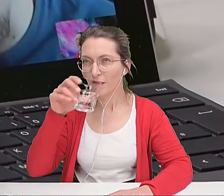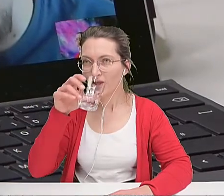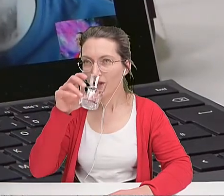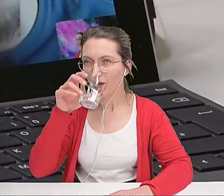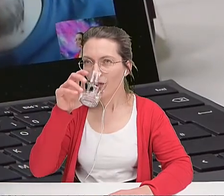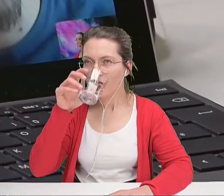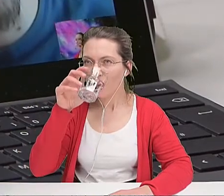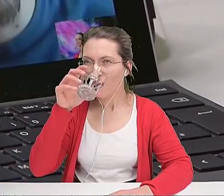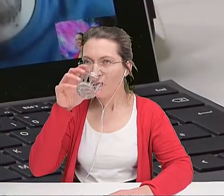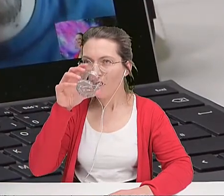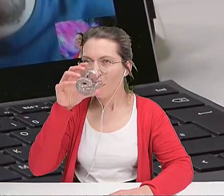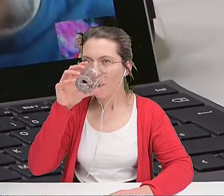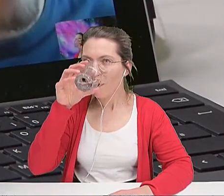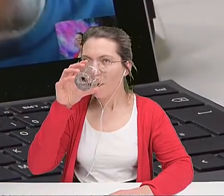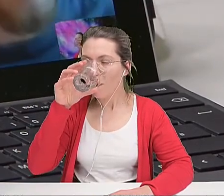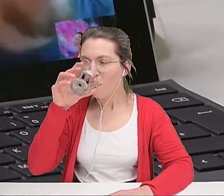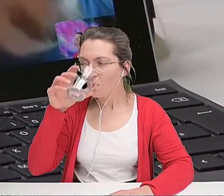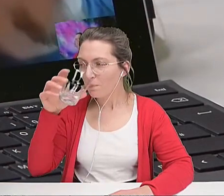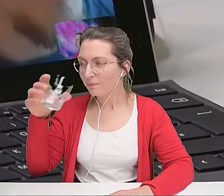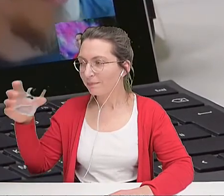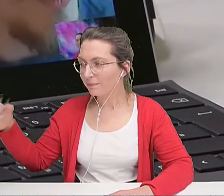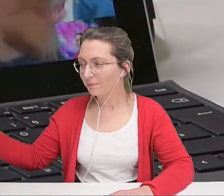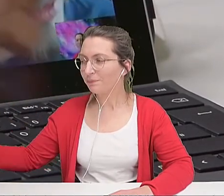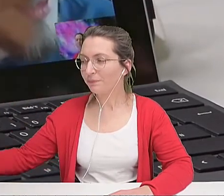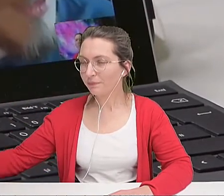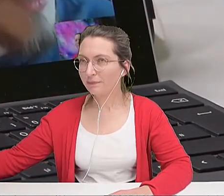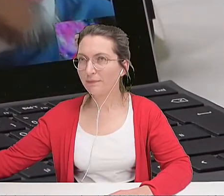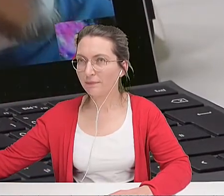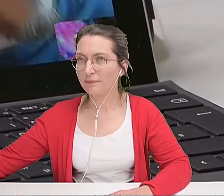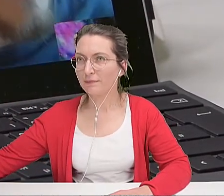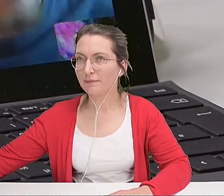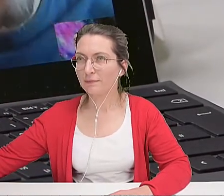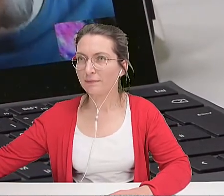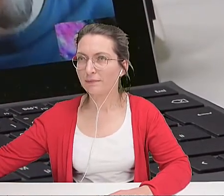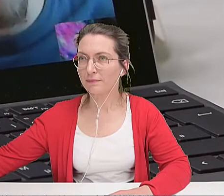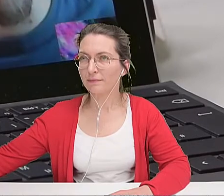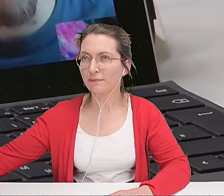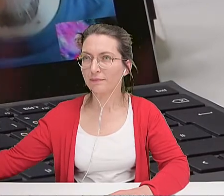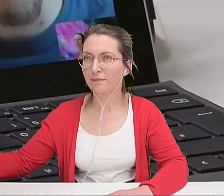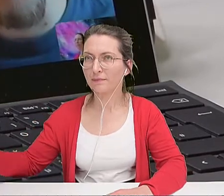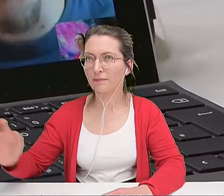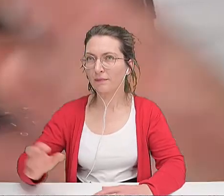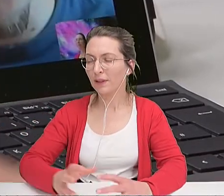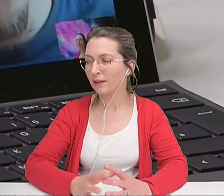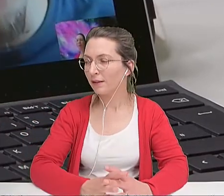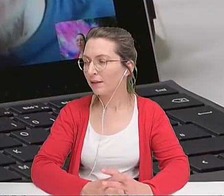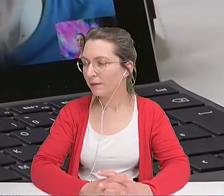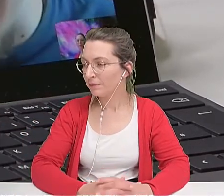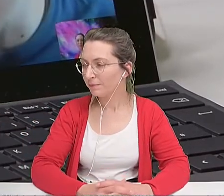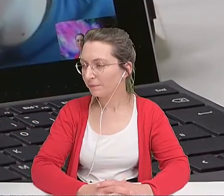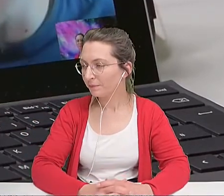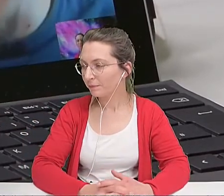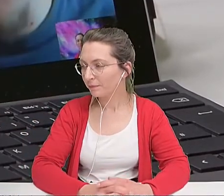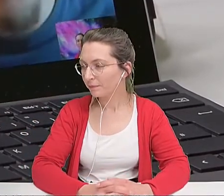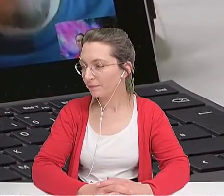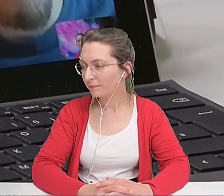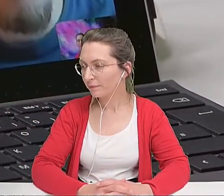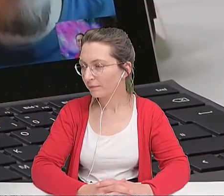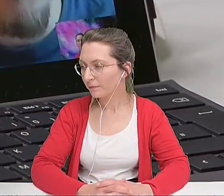wir waren quasi besonders betroffen von diesem Ereignis der ganzen Schulschließungen, weil das